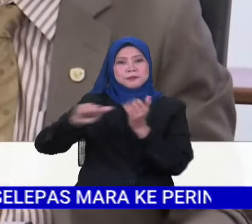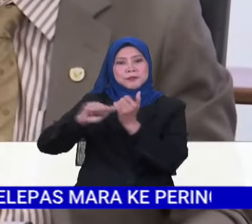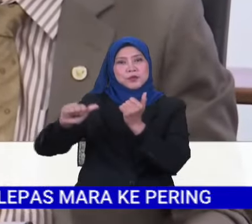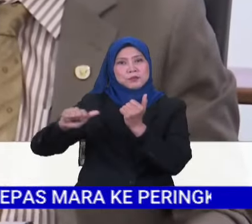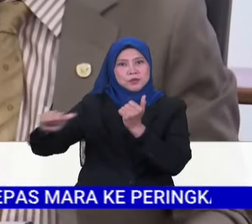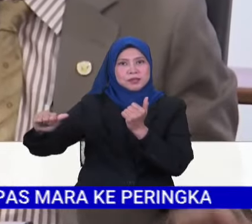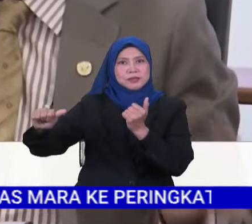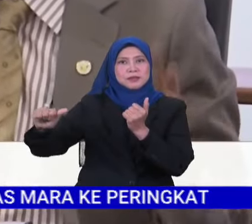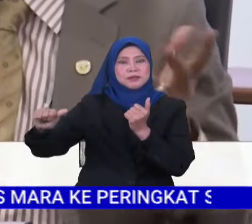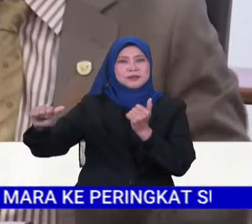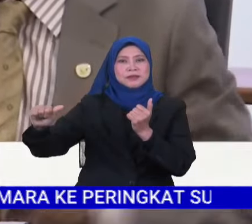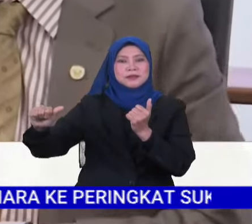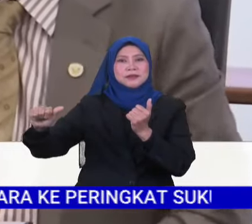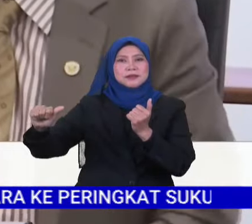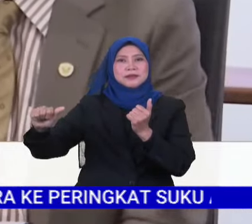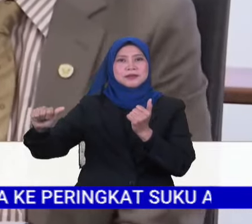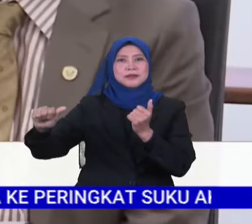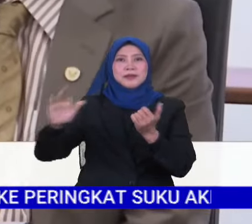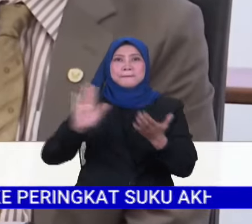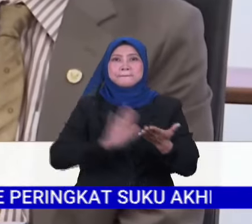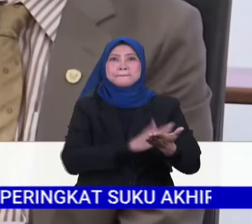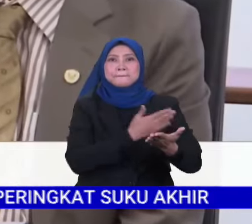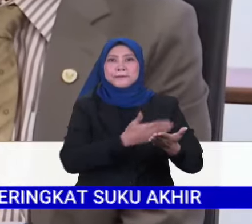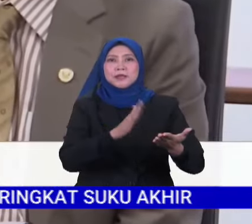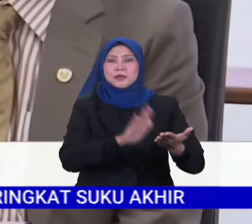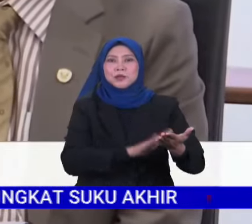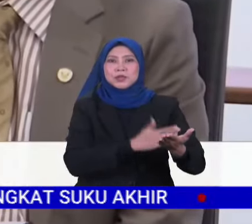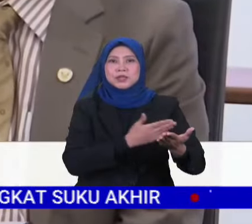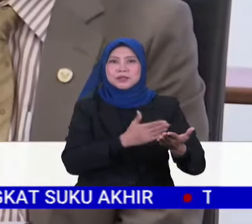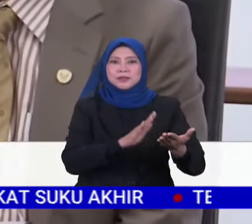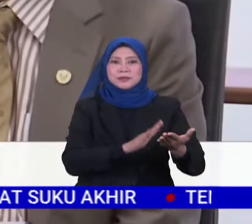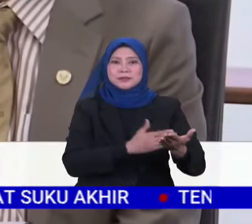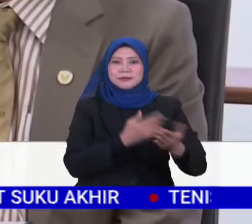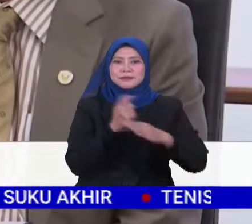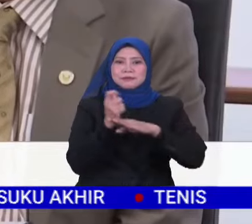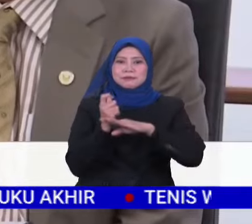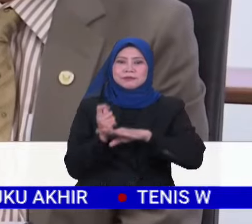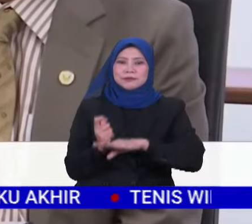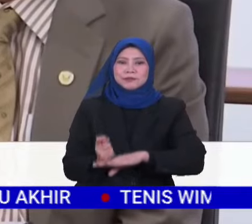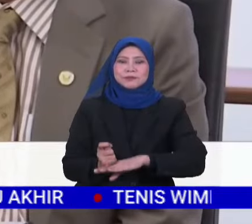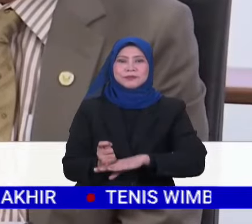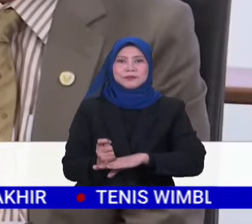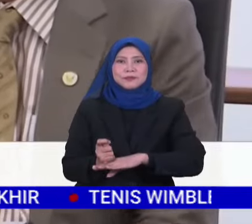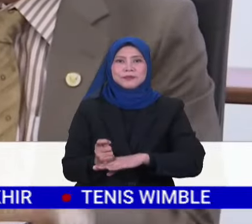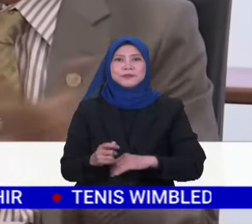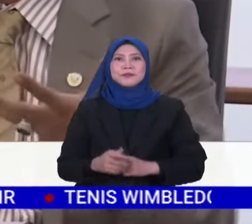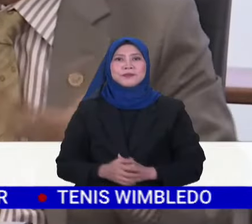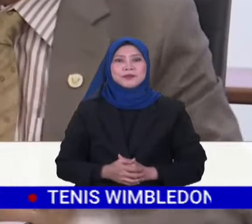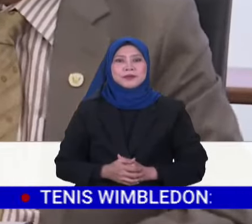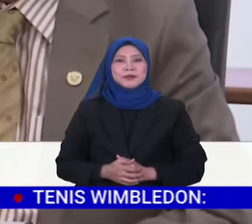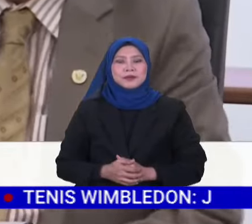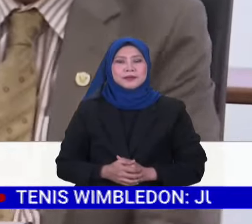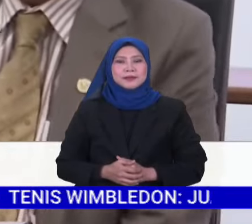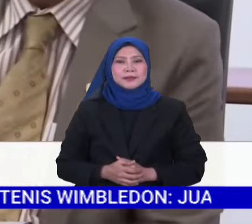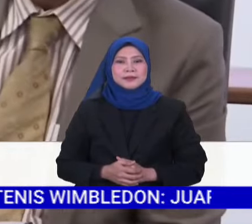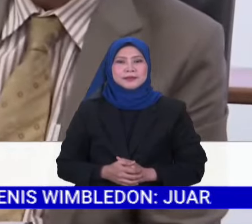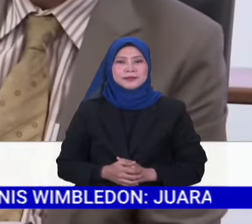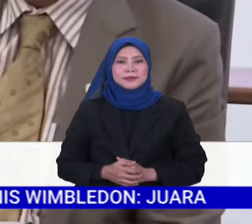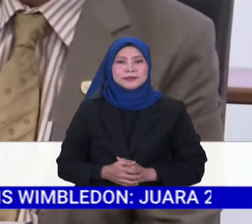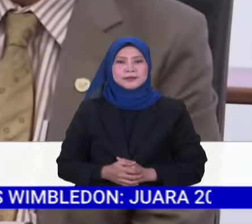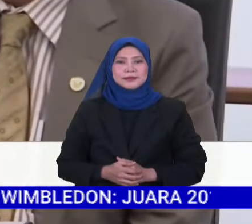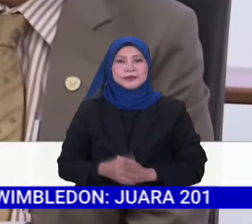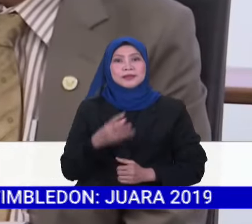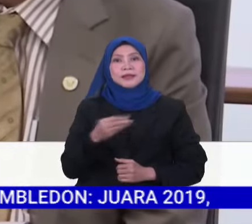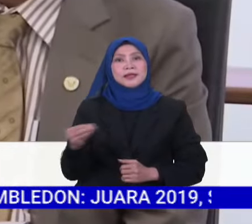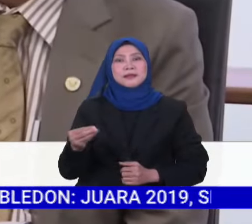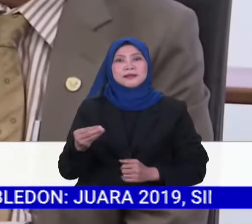lagi lebih ke ataupun musik-musik tradisional dan juga penipu daya